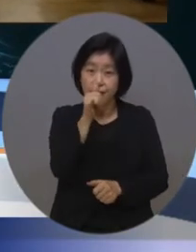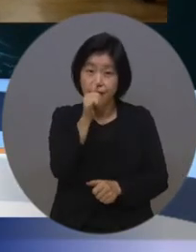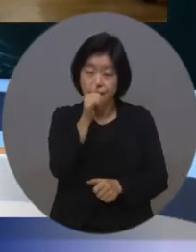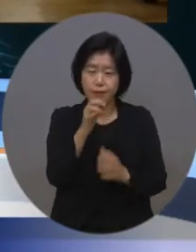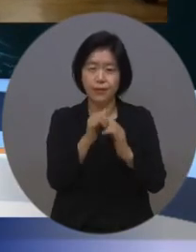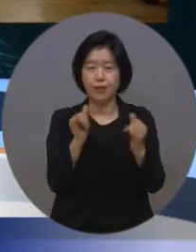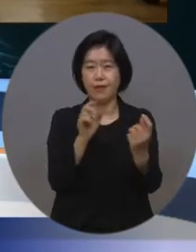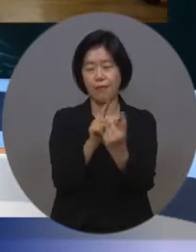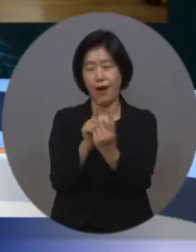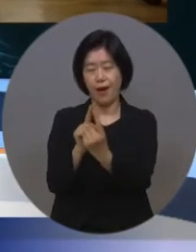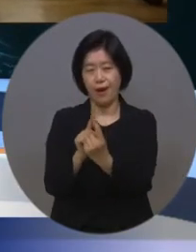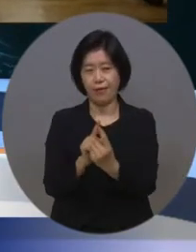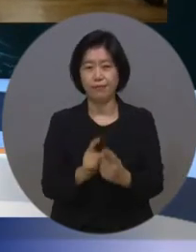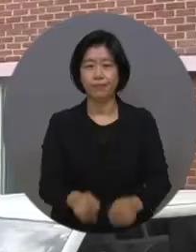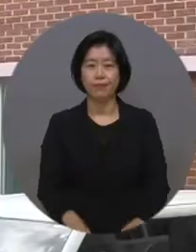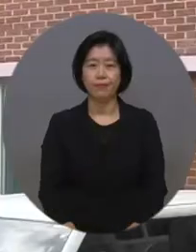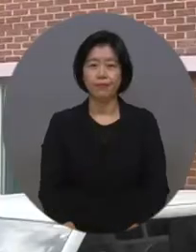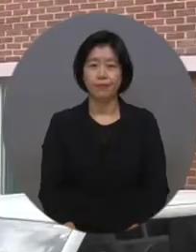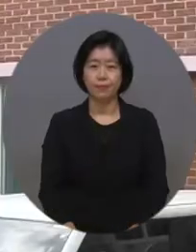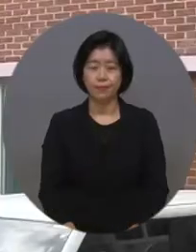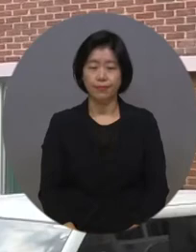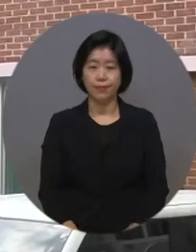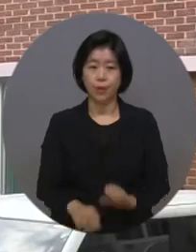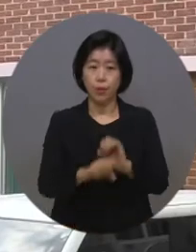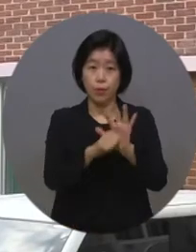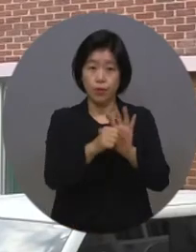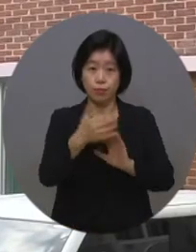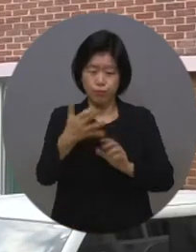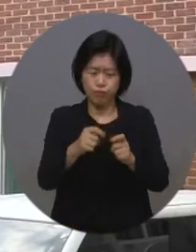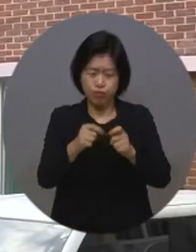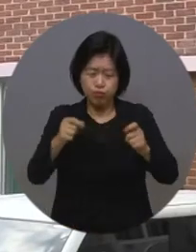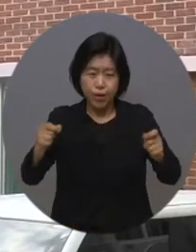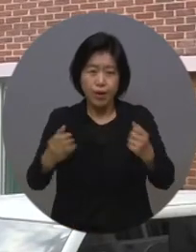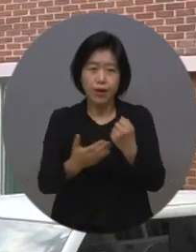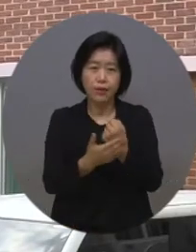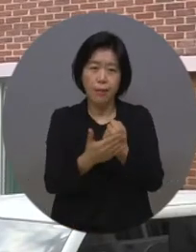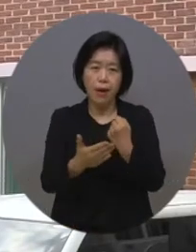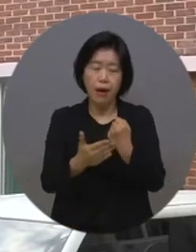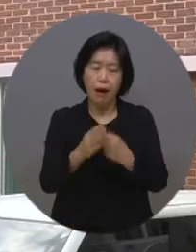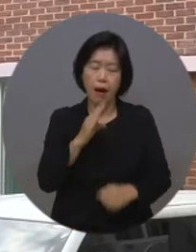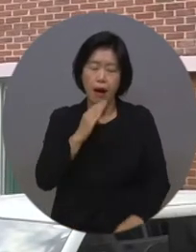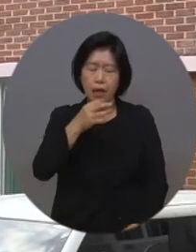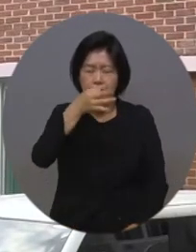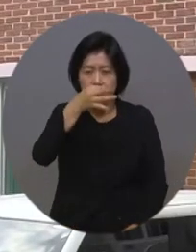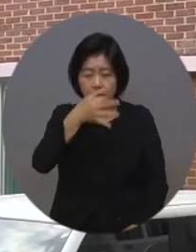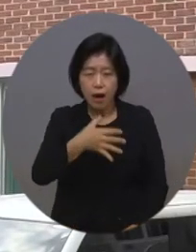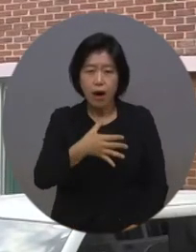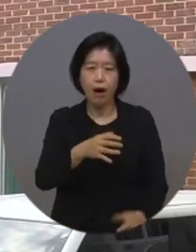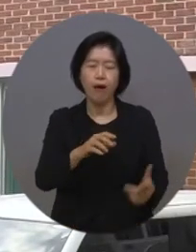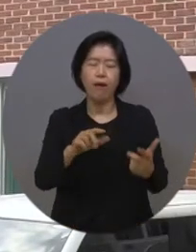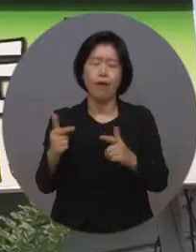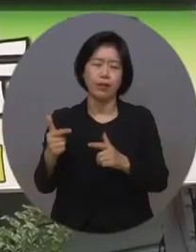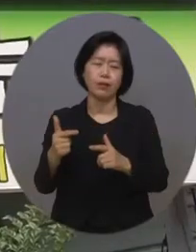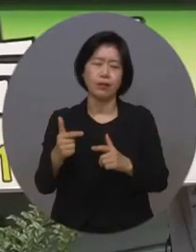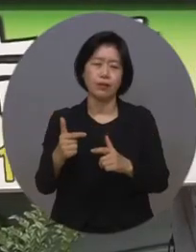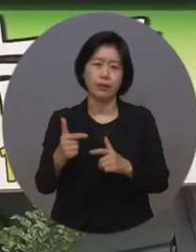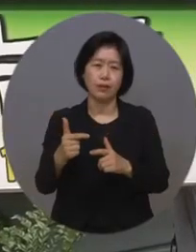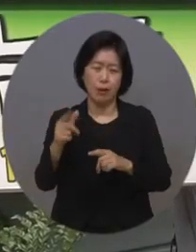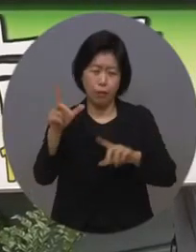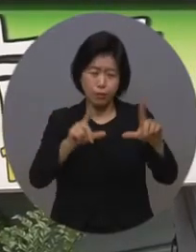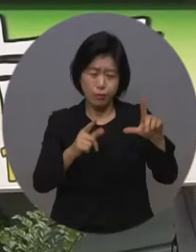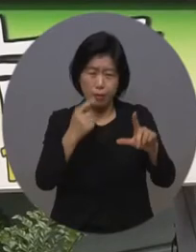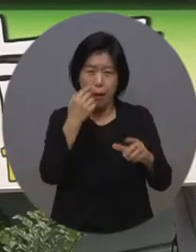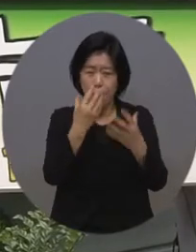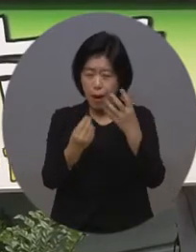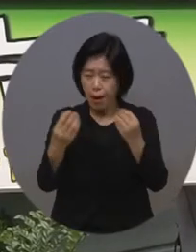기자가 만나봤습니다. 코로나19의 장기화로 아물기 힘든 상처 자국들이 우리 사회 곳곳에 깊이